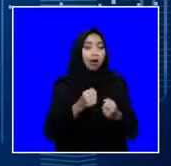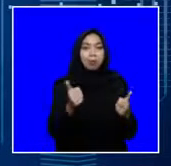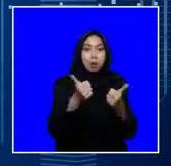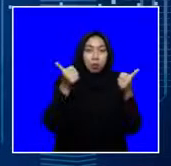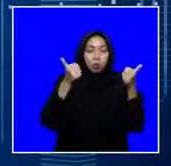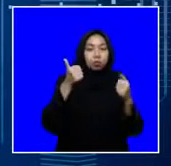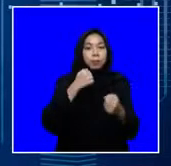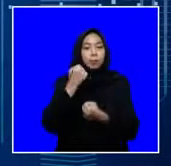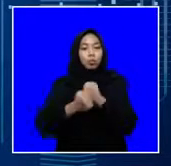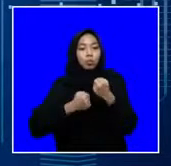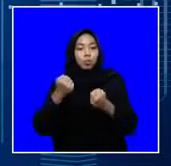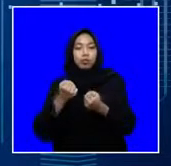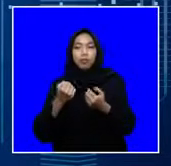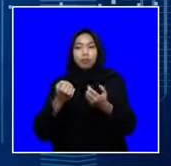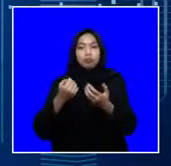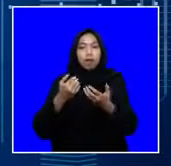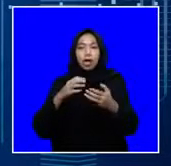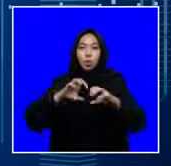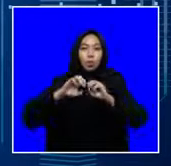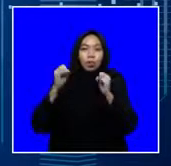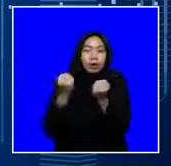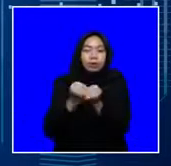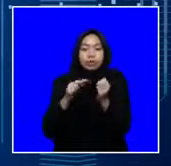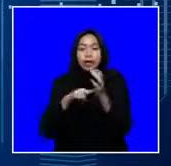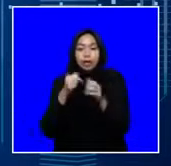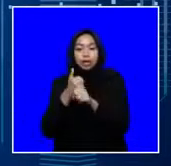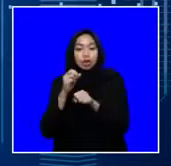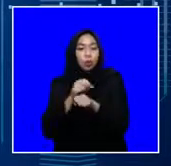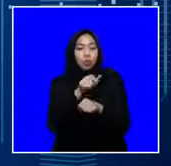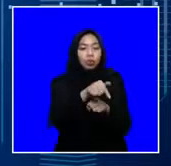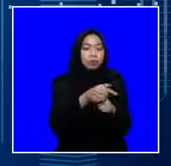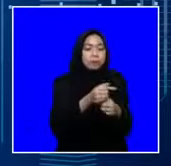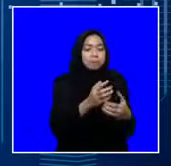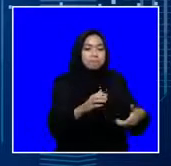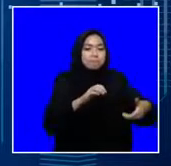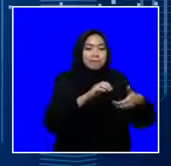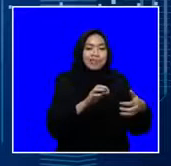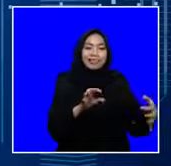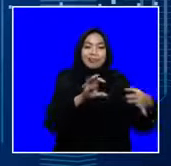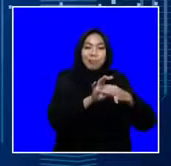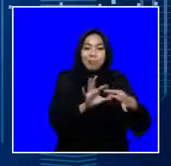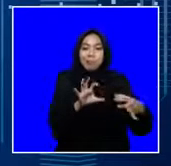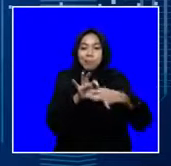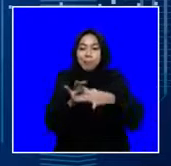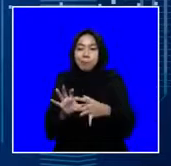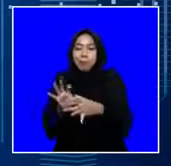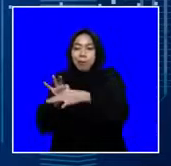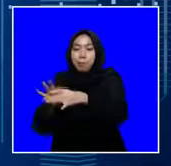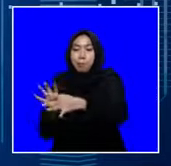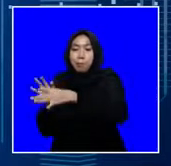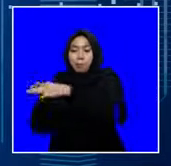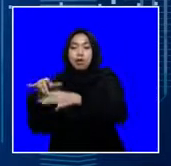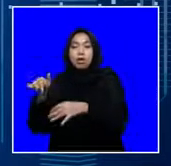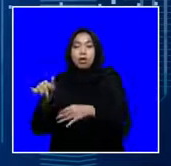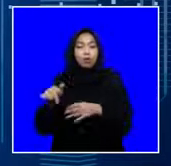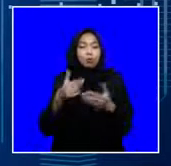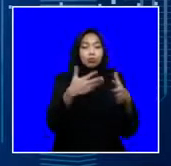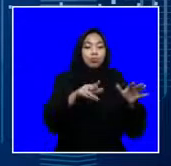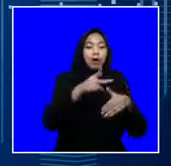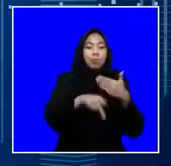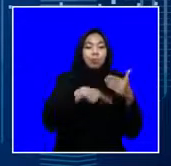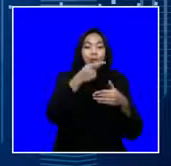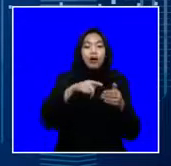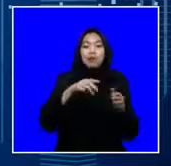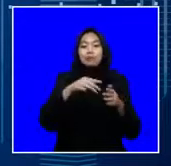berbagai macam organisasi kelas dunia, untuk membuka pintunya dan menciptakan program-program 5-6 bulan, full semester program, di